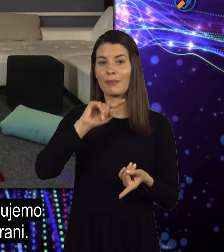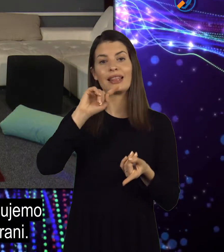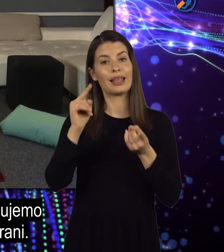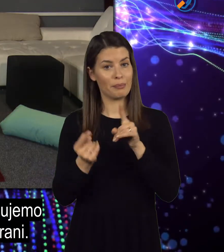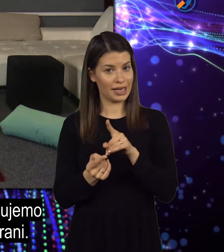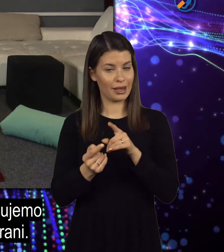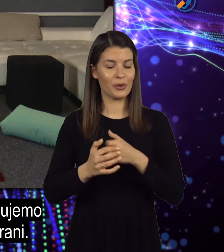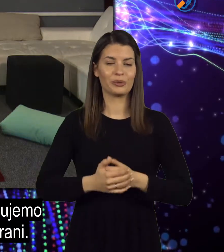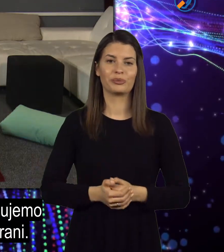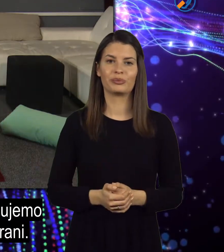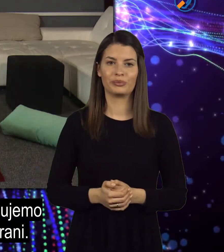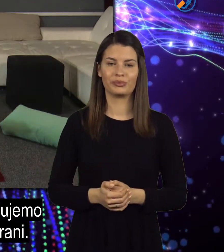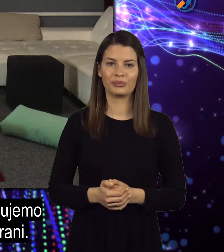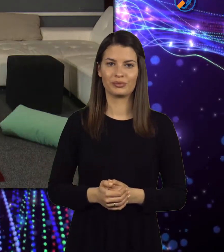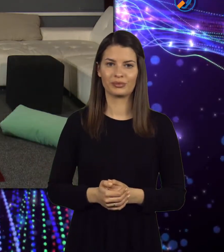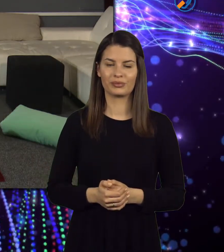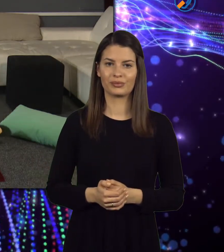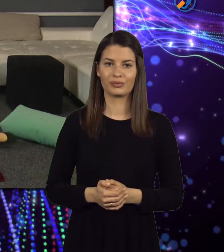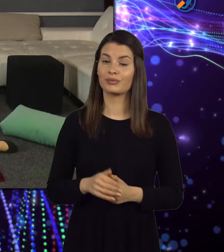Tako, nadaljujemo na drugi strani.